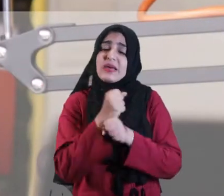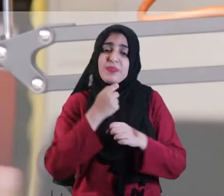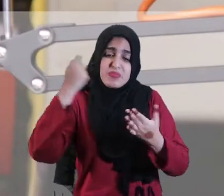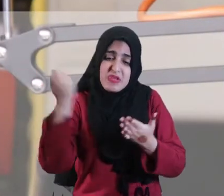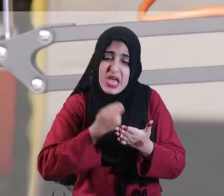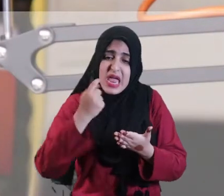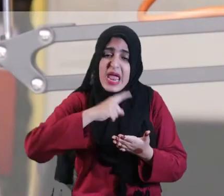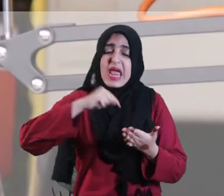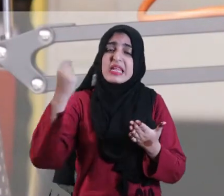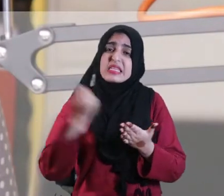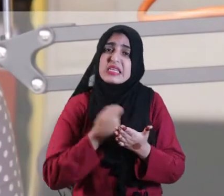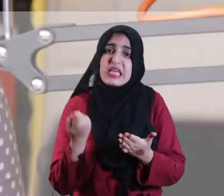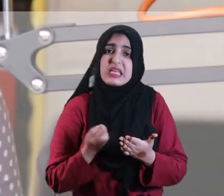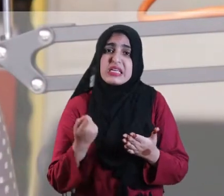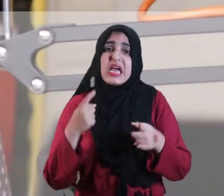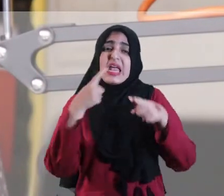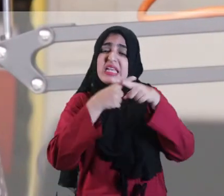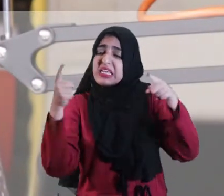सब्सक्राइब